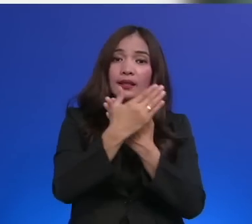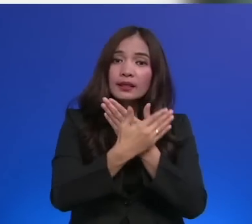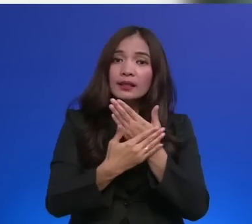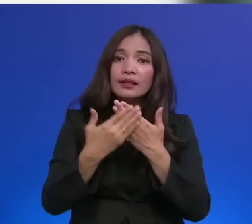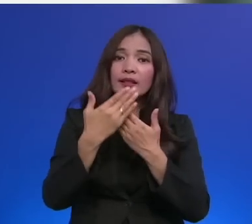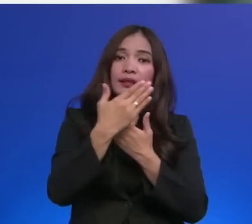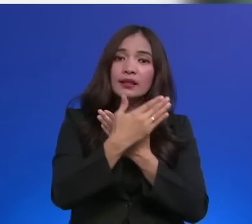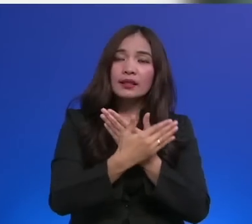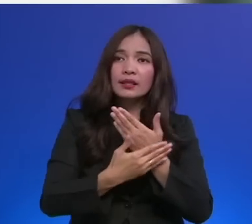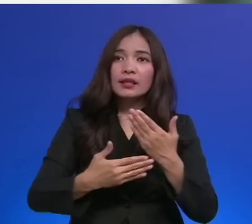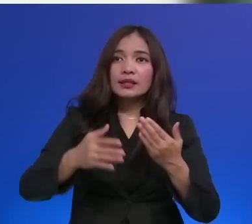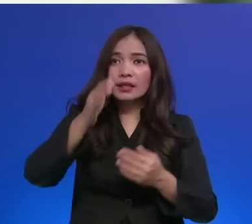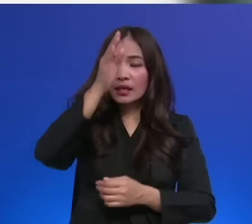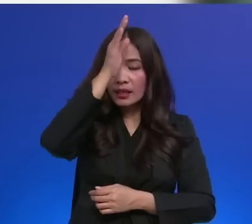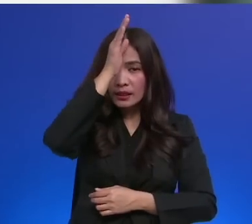Kasih